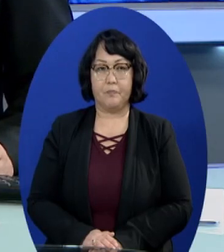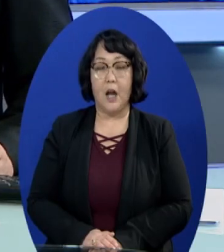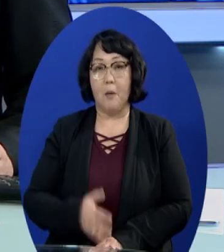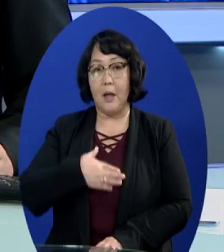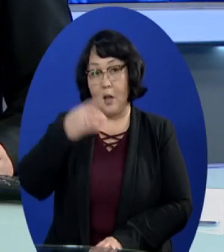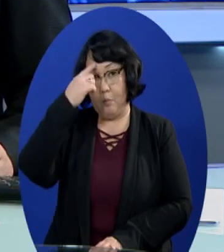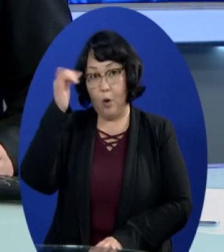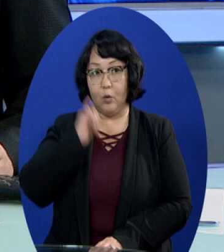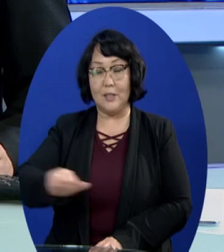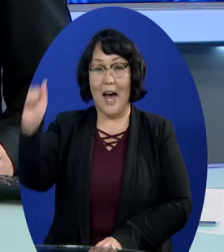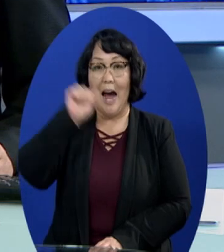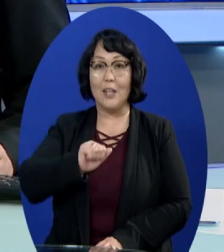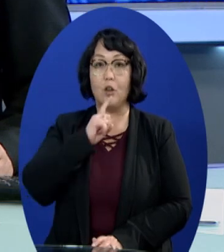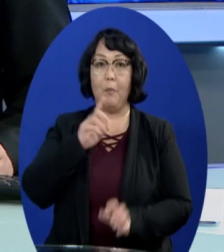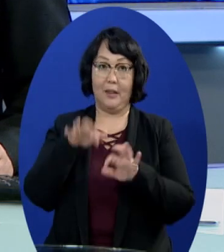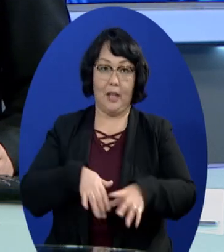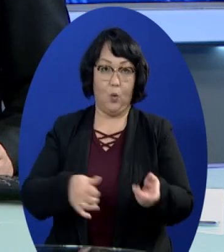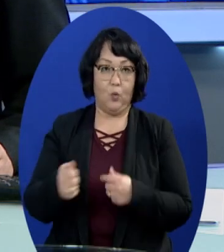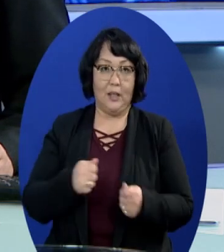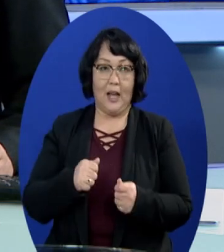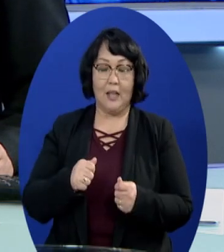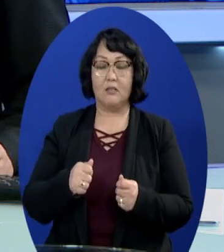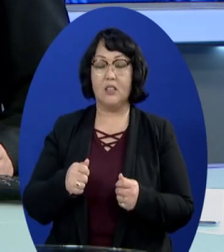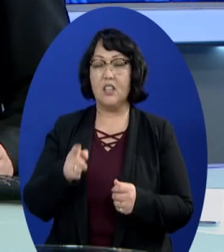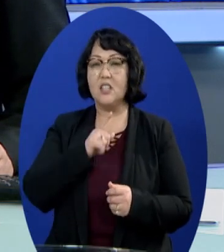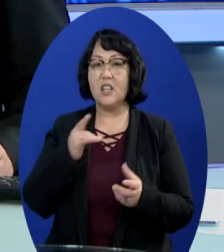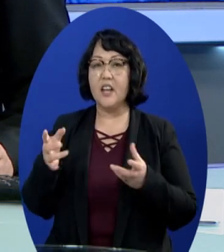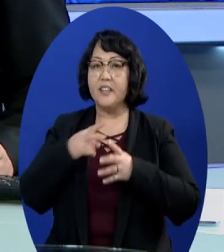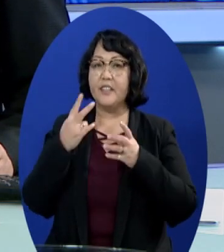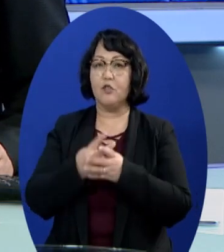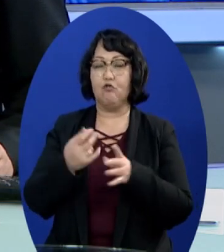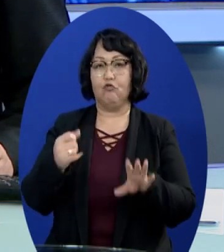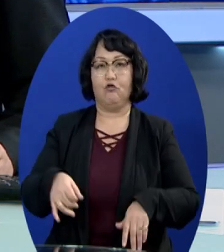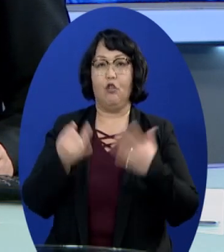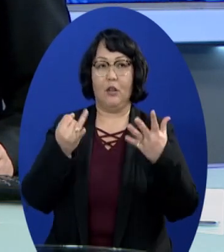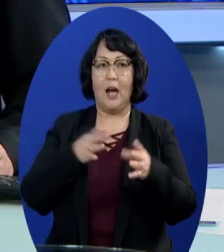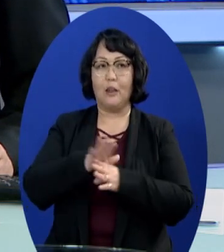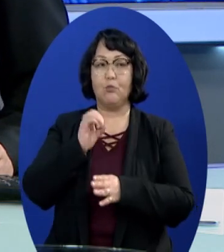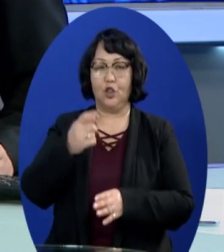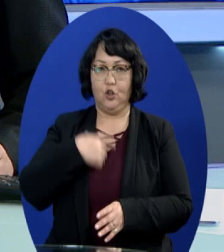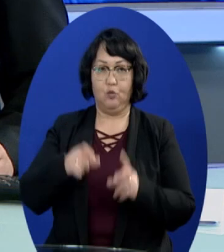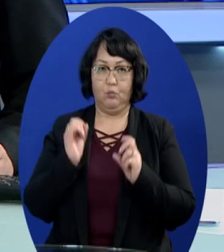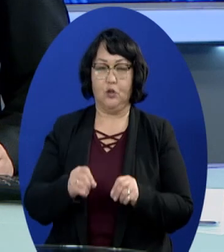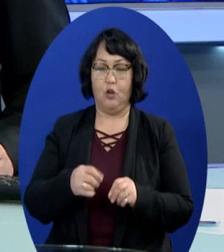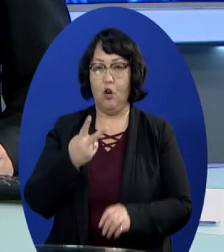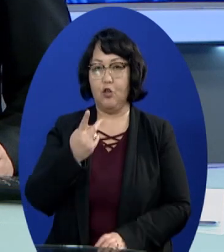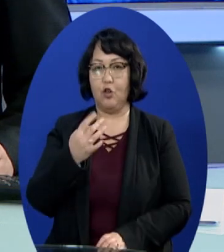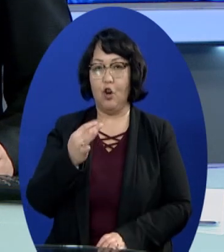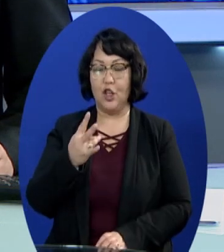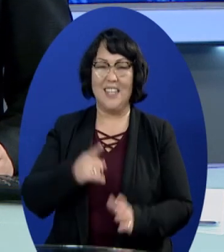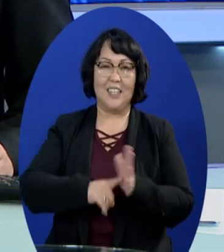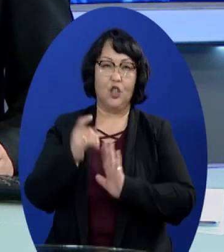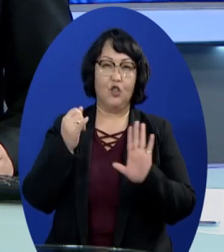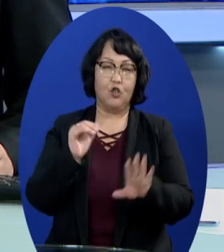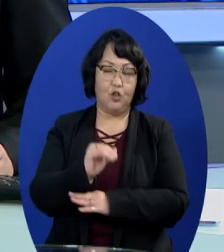Манай улс Аз номхон далайн худалдааны хилэлцээрт нэгдэж 7 дахь албан ёсны гишүүн орон боллоо. 2021 оны эхний